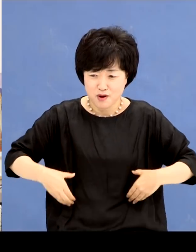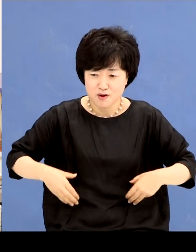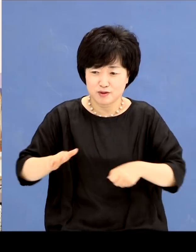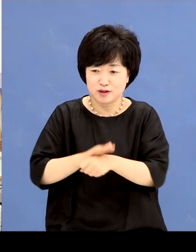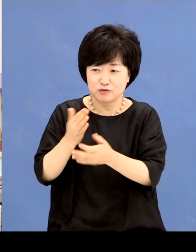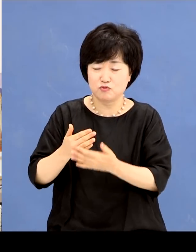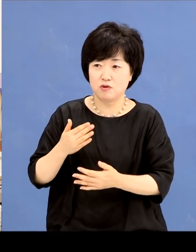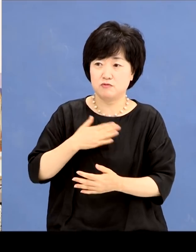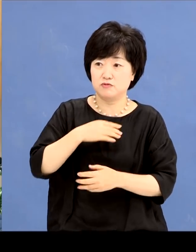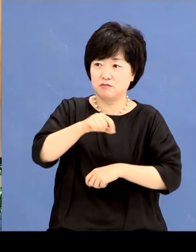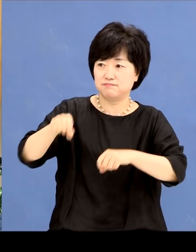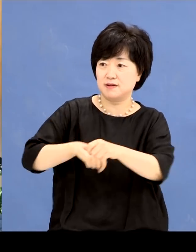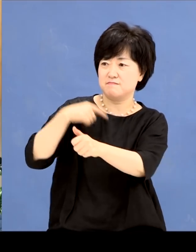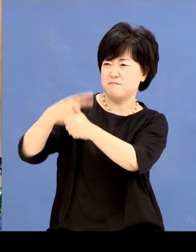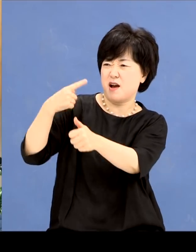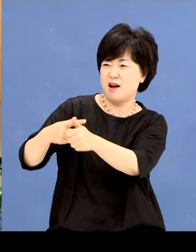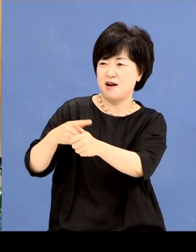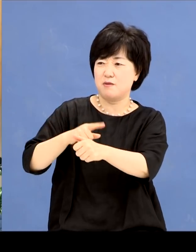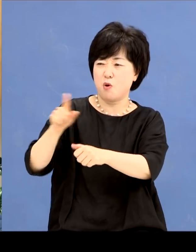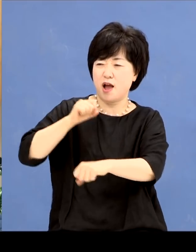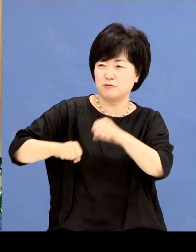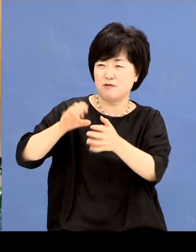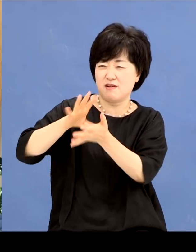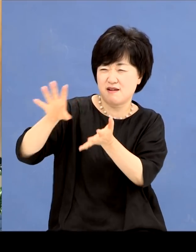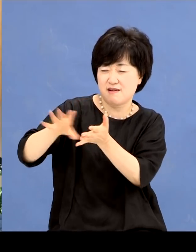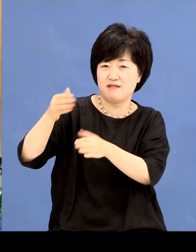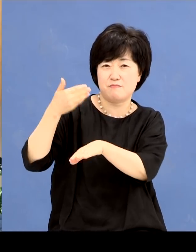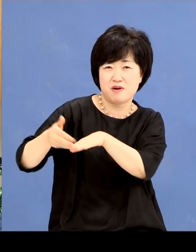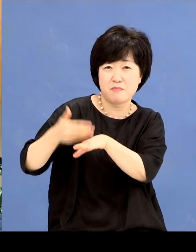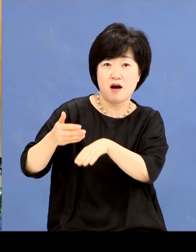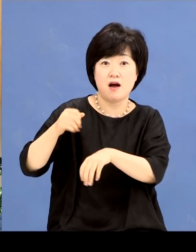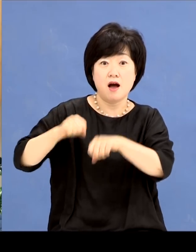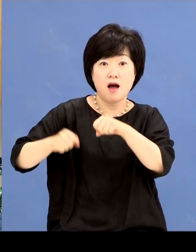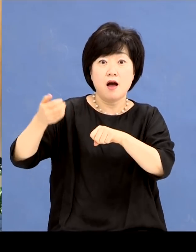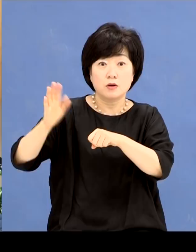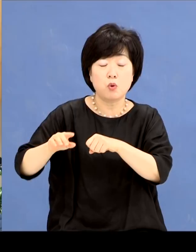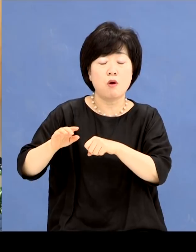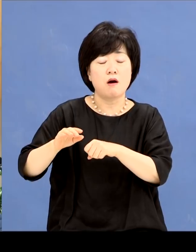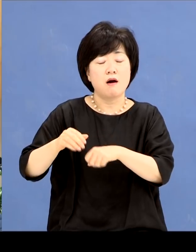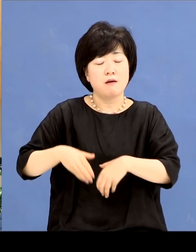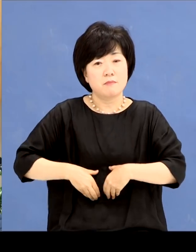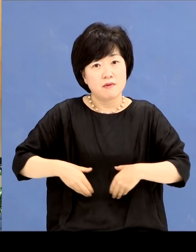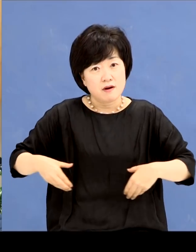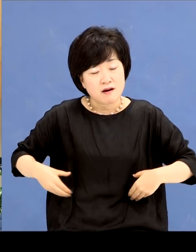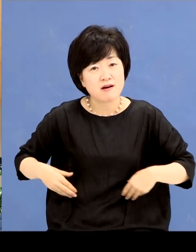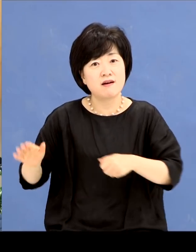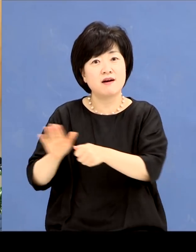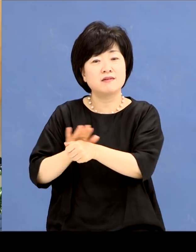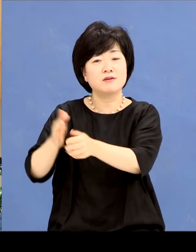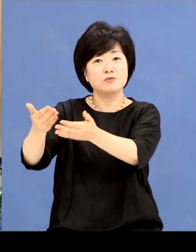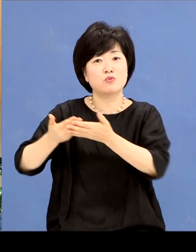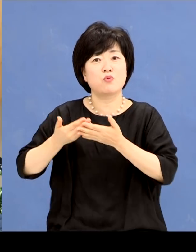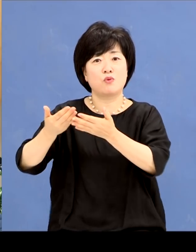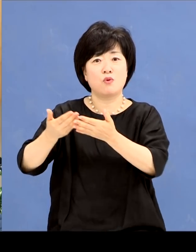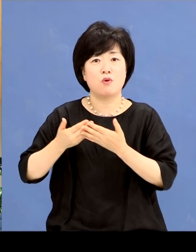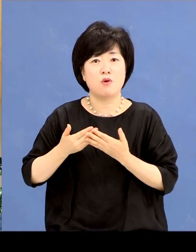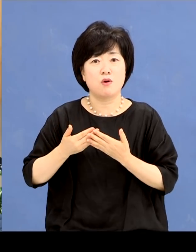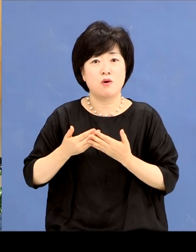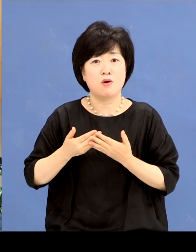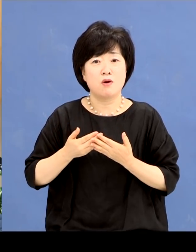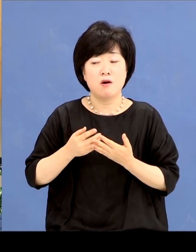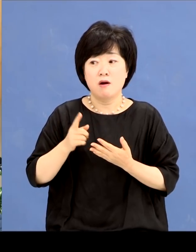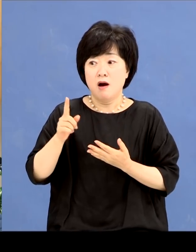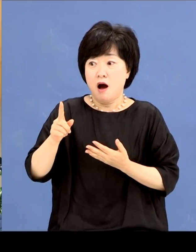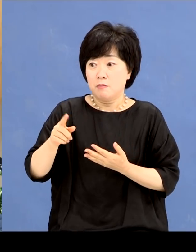어떠한 언어를 쓰든지 어떠한 행동들을 하든지 무조건 인내해주고 사랑해주고 기다려주더라고요. 저는 한 번도